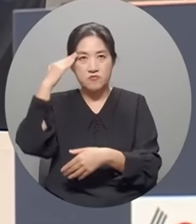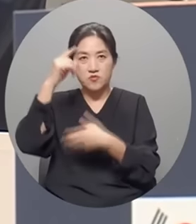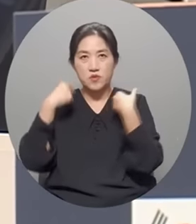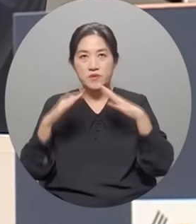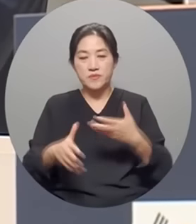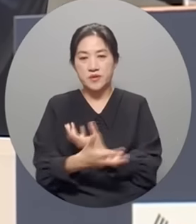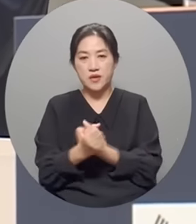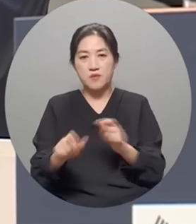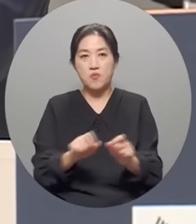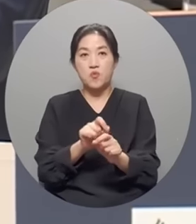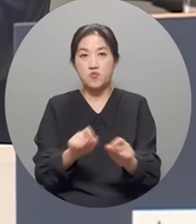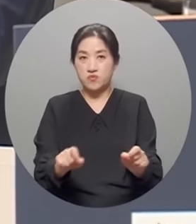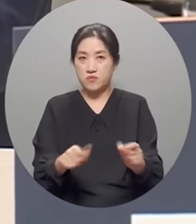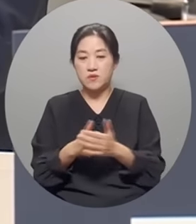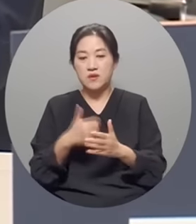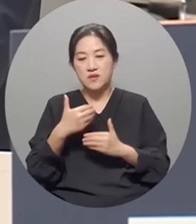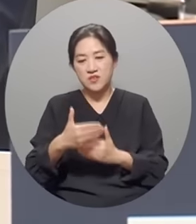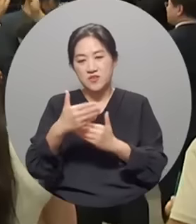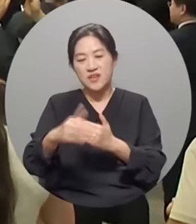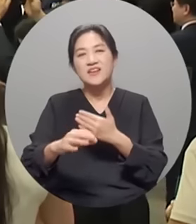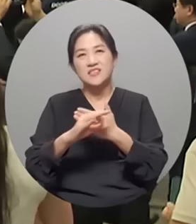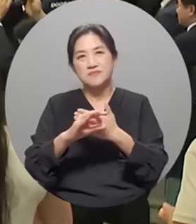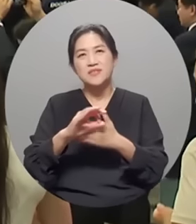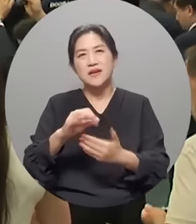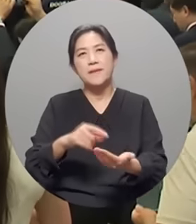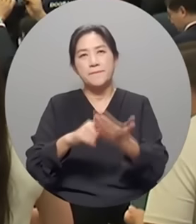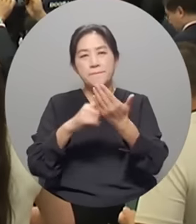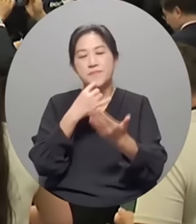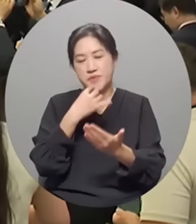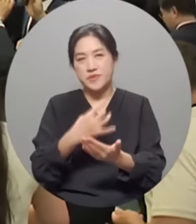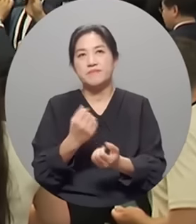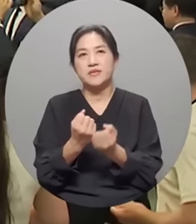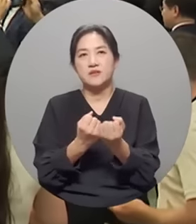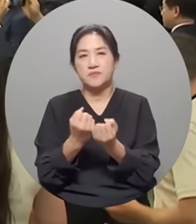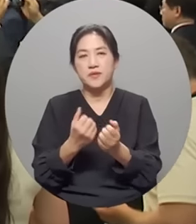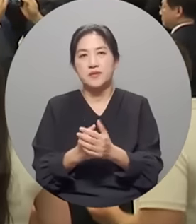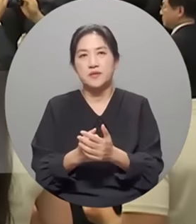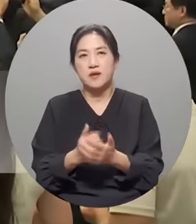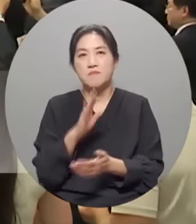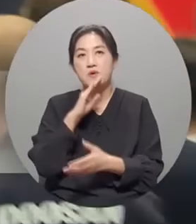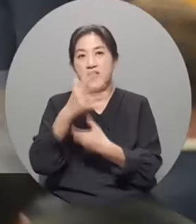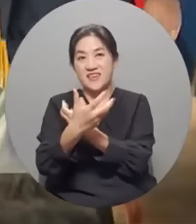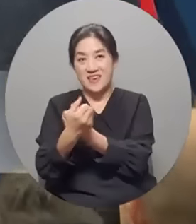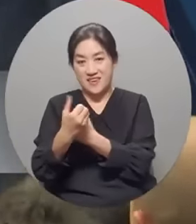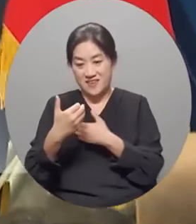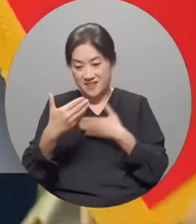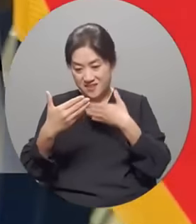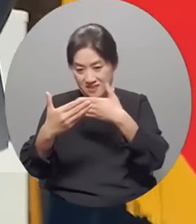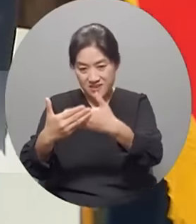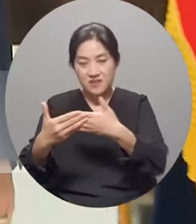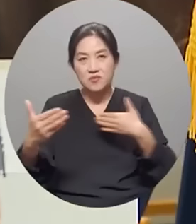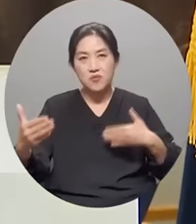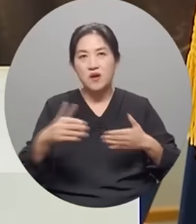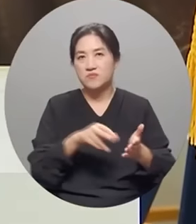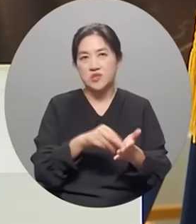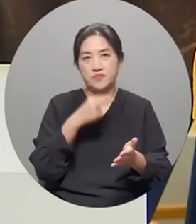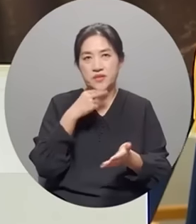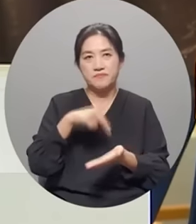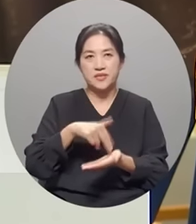계약 보류 조치가 절차상 일시적인 현상이라고 설명했습니다. 본 계약을 진행하는 데에는 아무 문제가 없다는